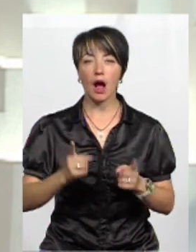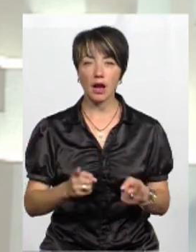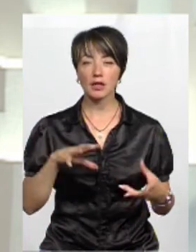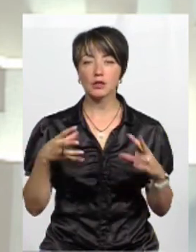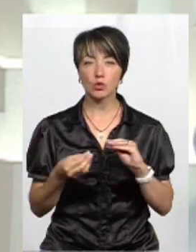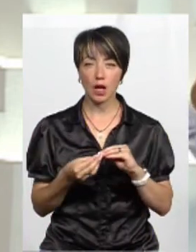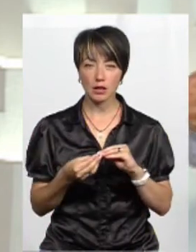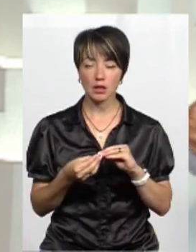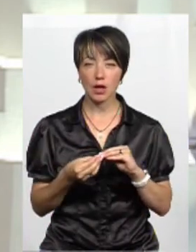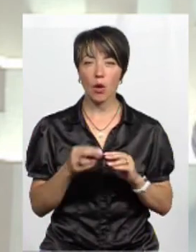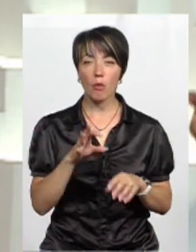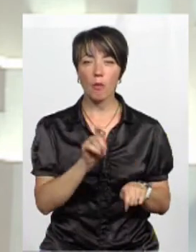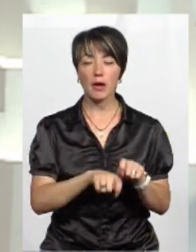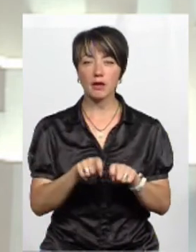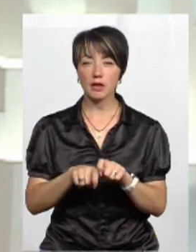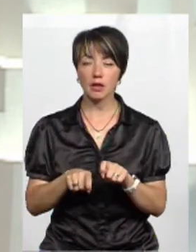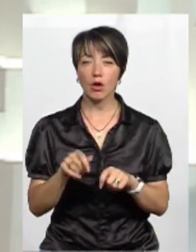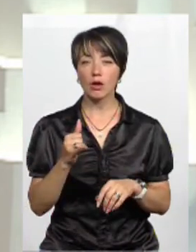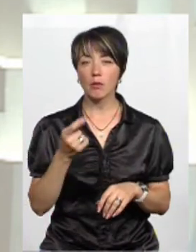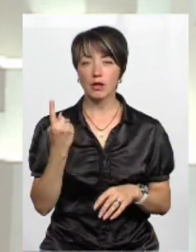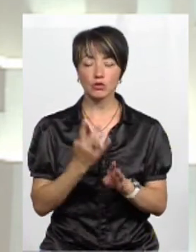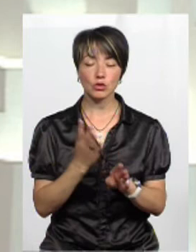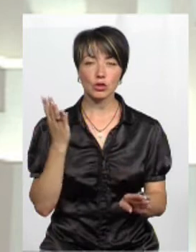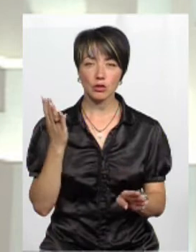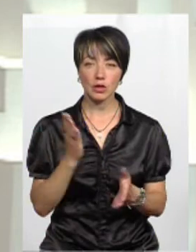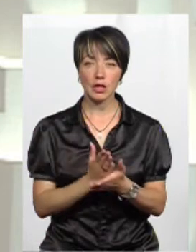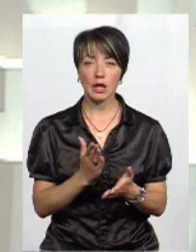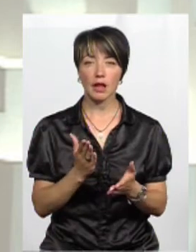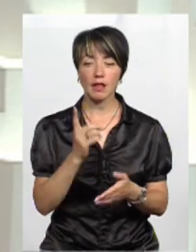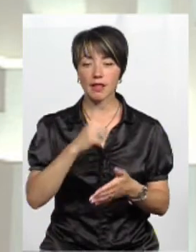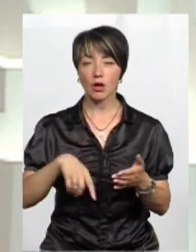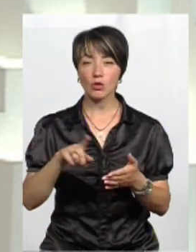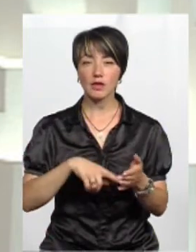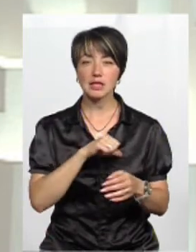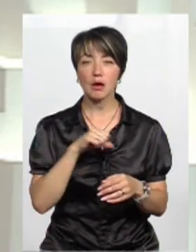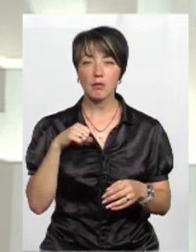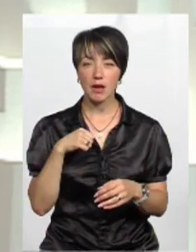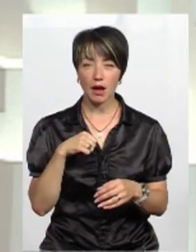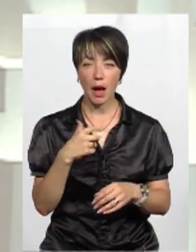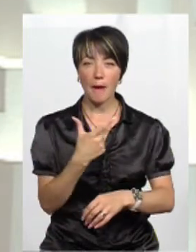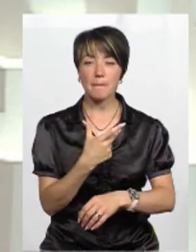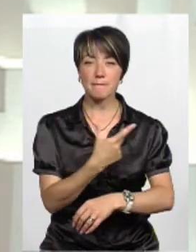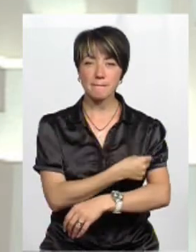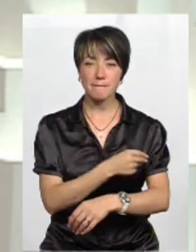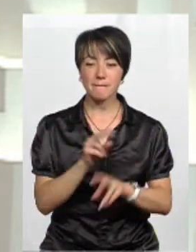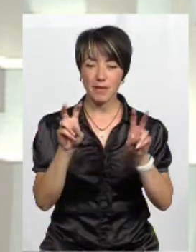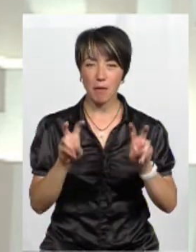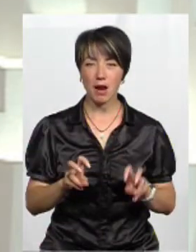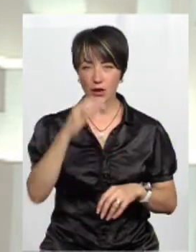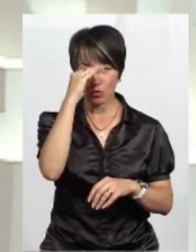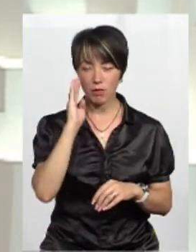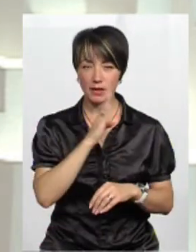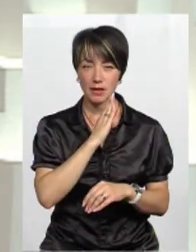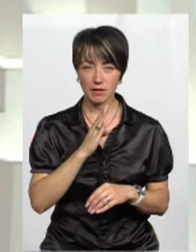реальні результати по перевірці, тому що насамперед є недовіра до самих препаратів у батьків,